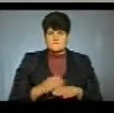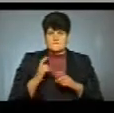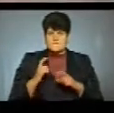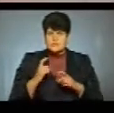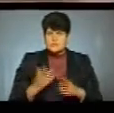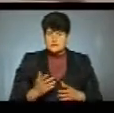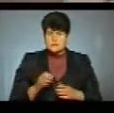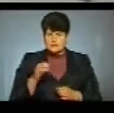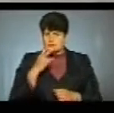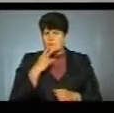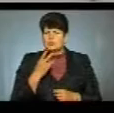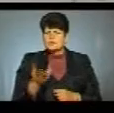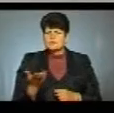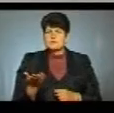подивитися,